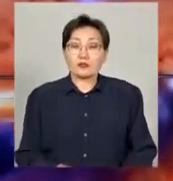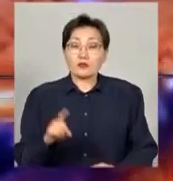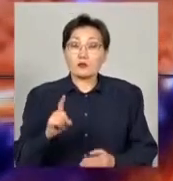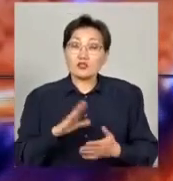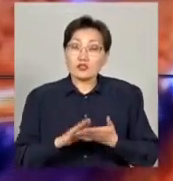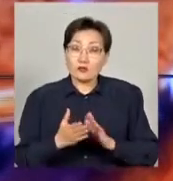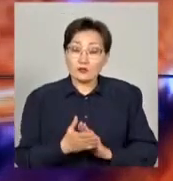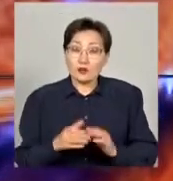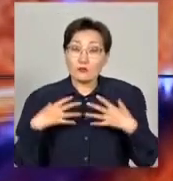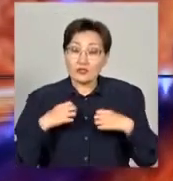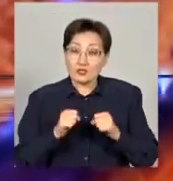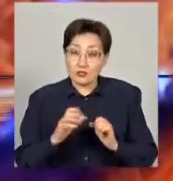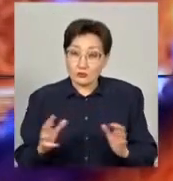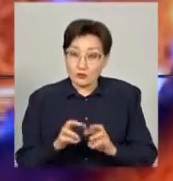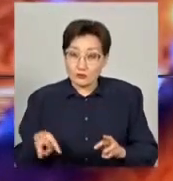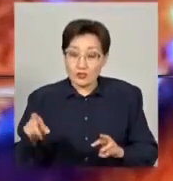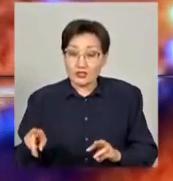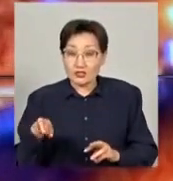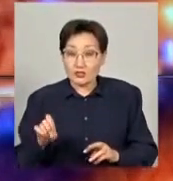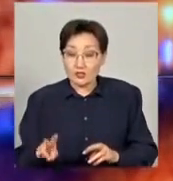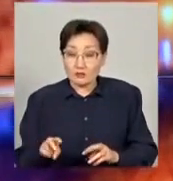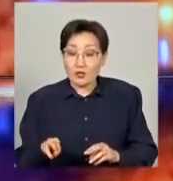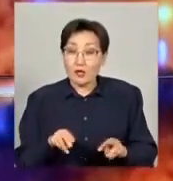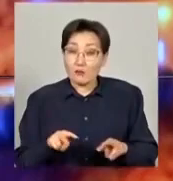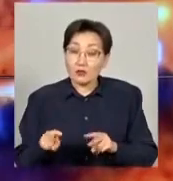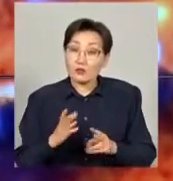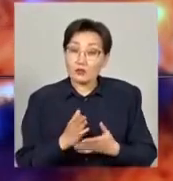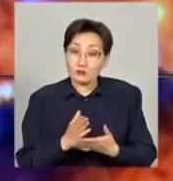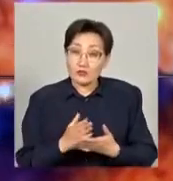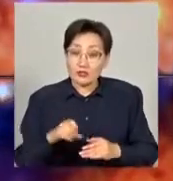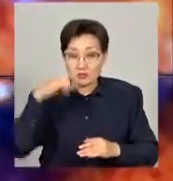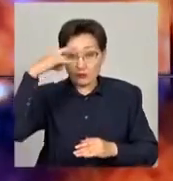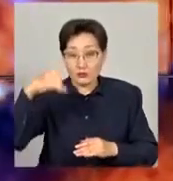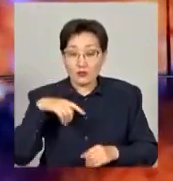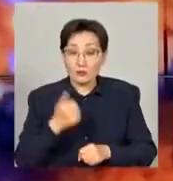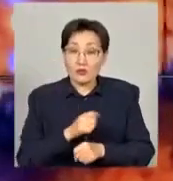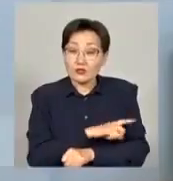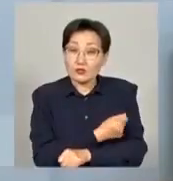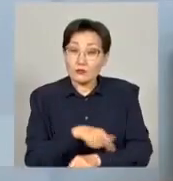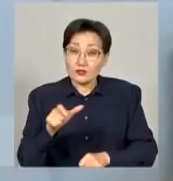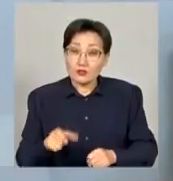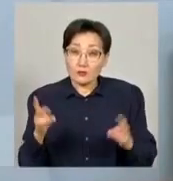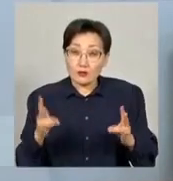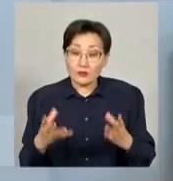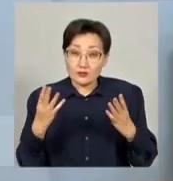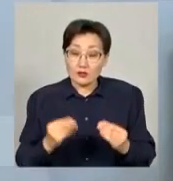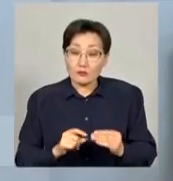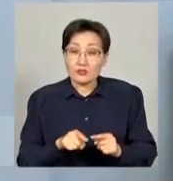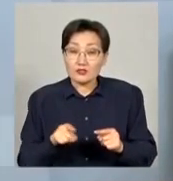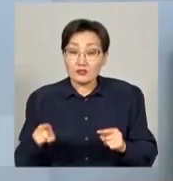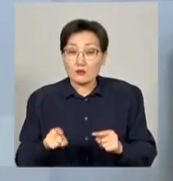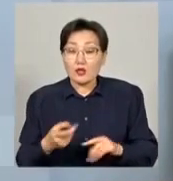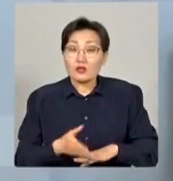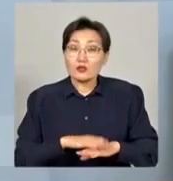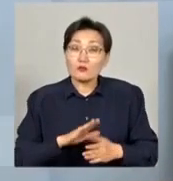Екібастұздағы жағдайды денсаулық сақтау министрі Ажар Ғиниятта бақылауында ұстап отыр екен. Қазақстанның бас дәрігері апат болған күнінен бастап ауыр халдегі